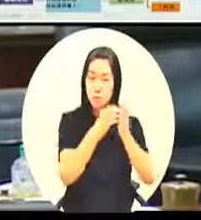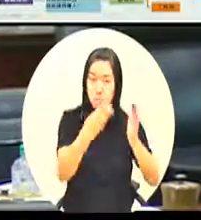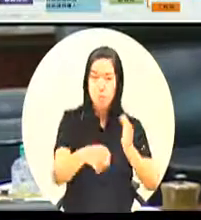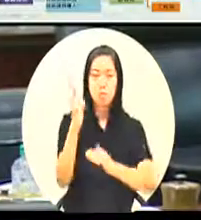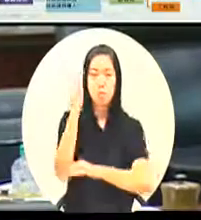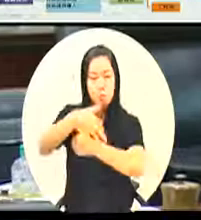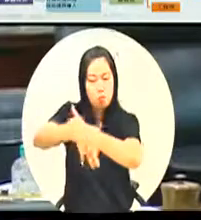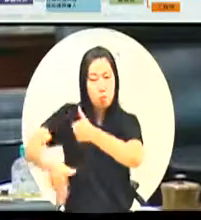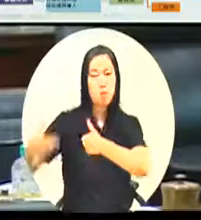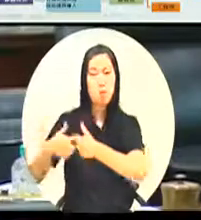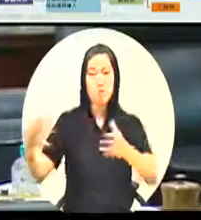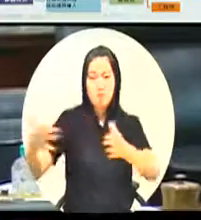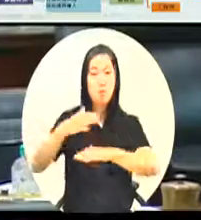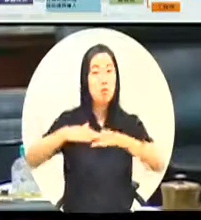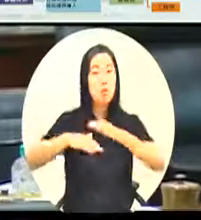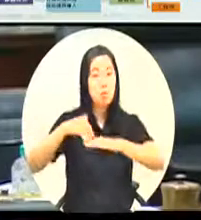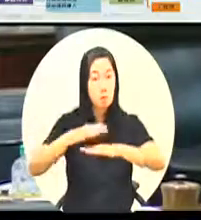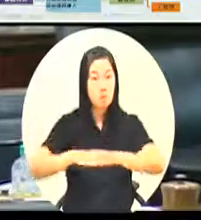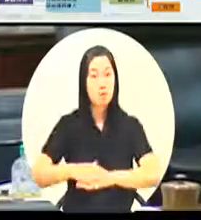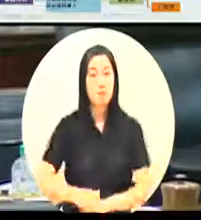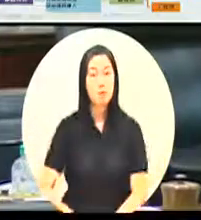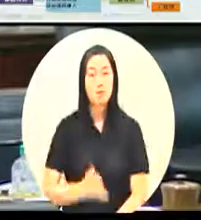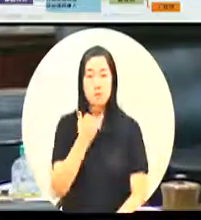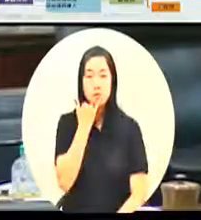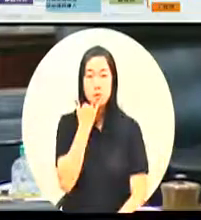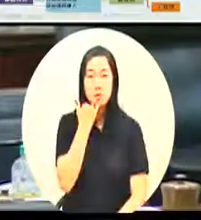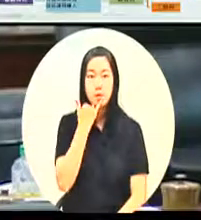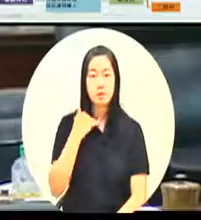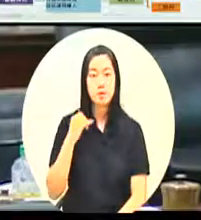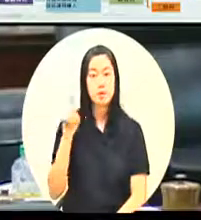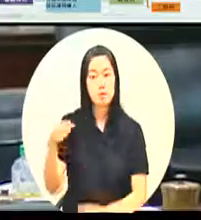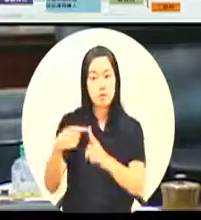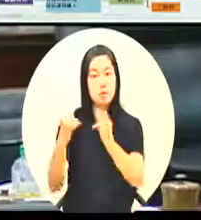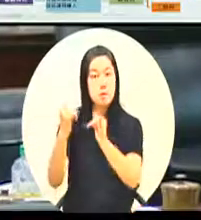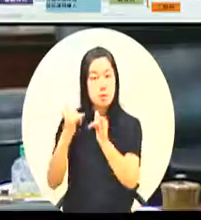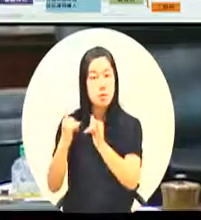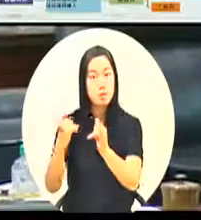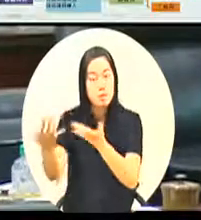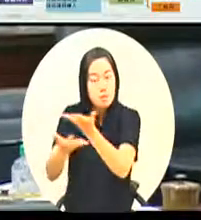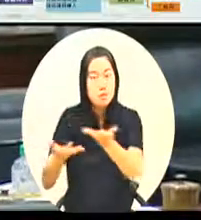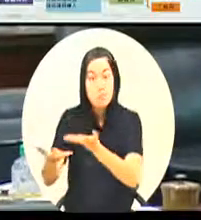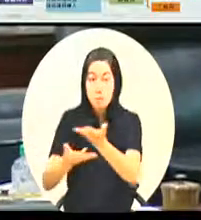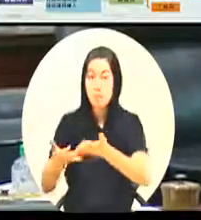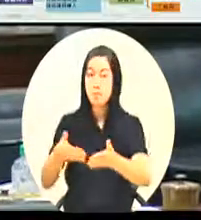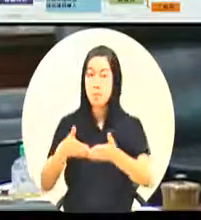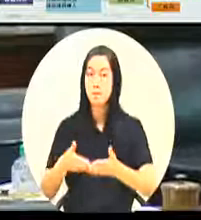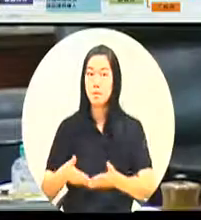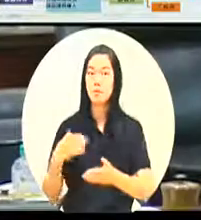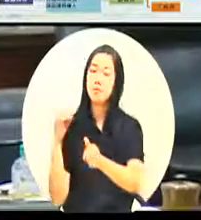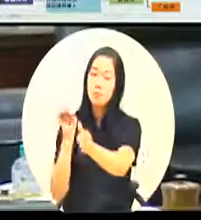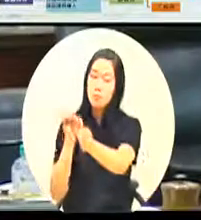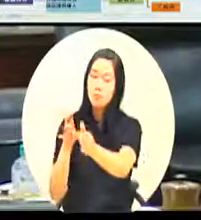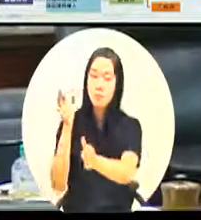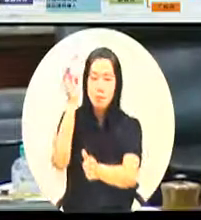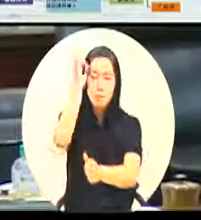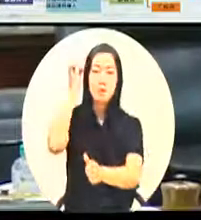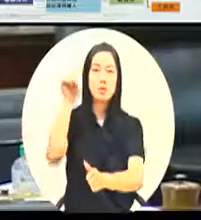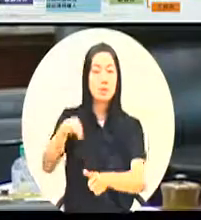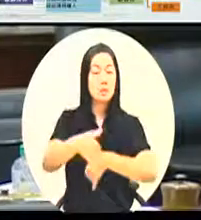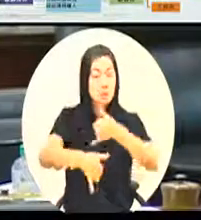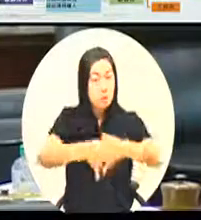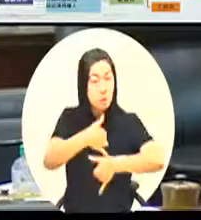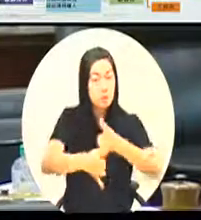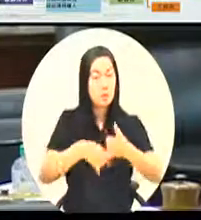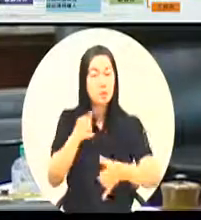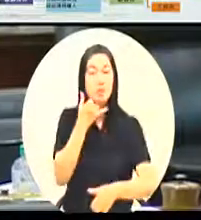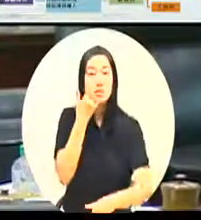相关去做配合，再去跟那些民众去做一个适当的沟通，让他们了解一下这样的一个活动